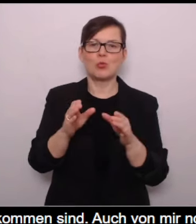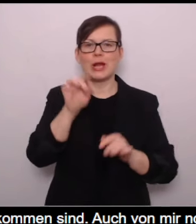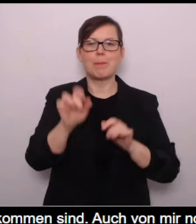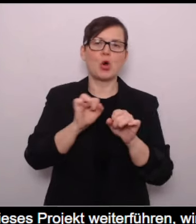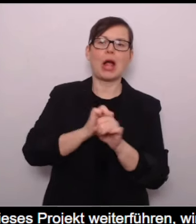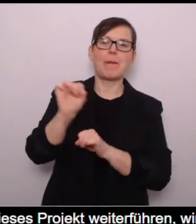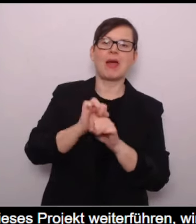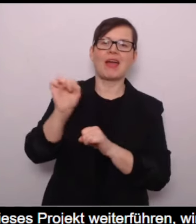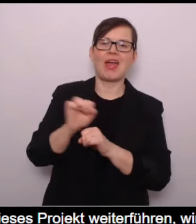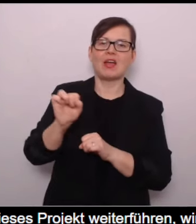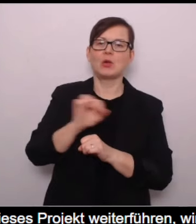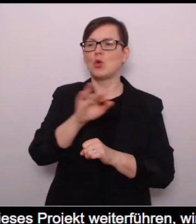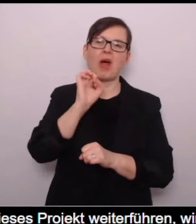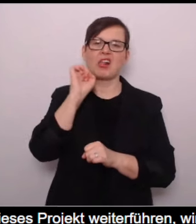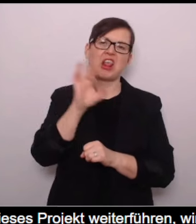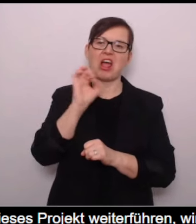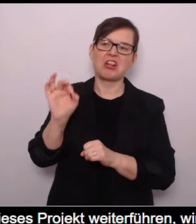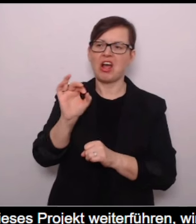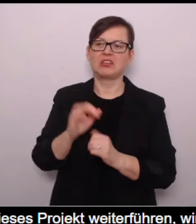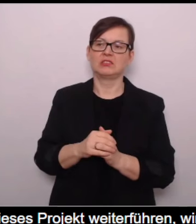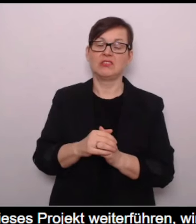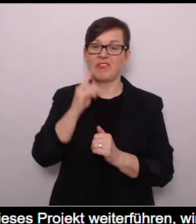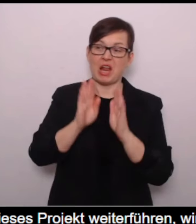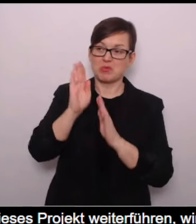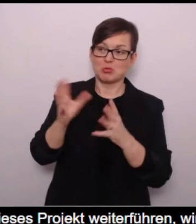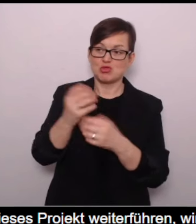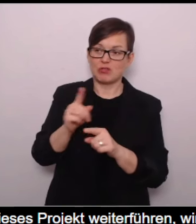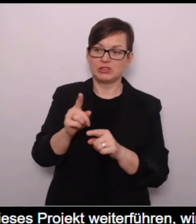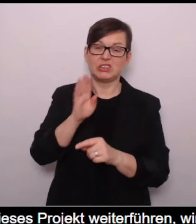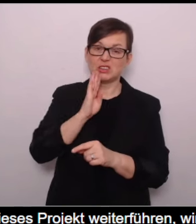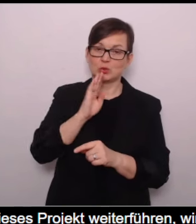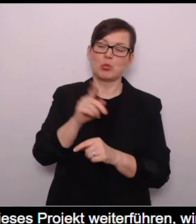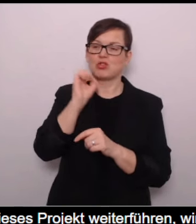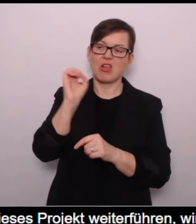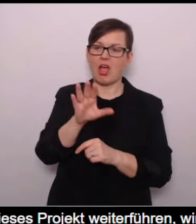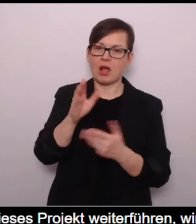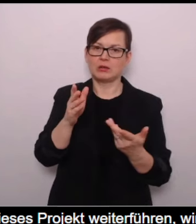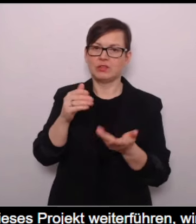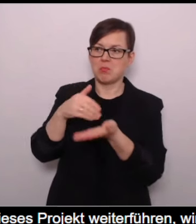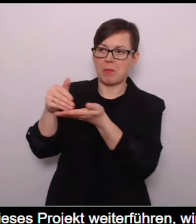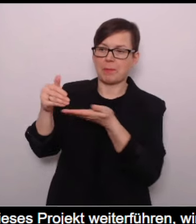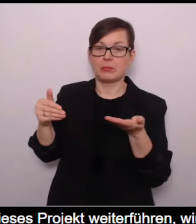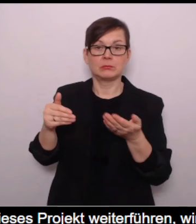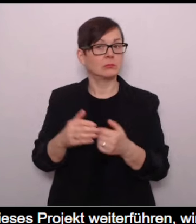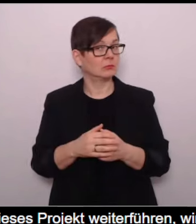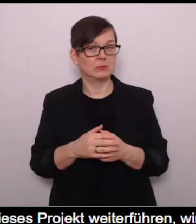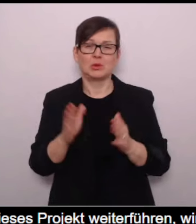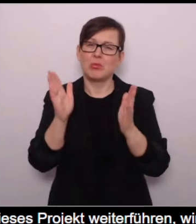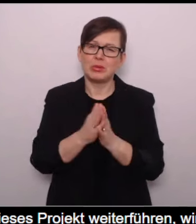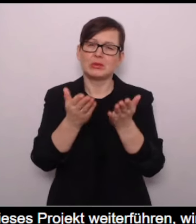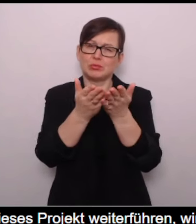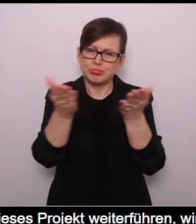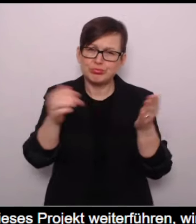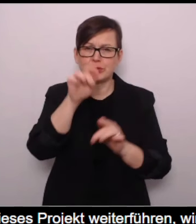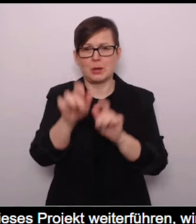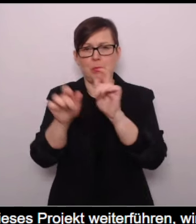die sagen, jetzt machen wir in jeder Kommune ein Bürgerbegehren, jetzt klagen wir am Ende dann alles weg, was wir nicht vorher wegstimmen können.